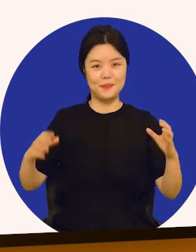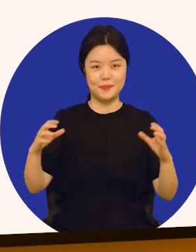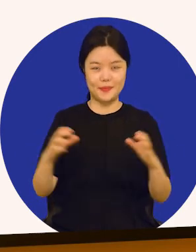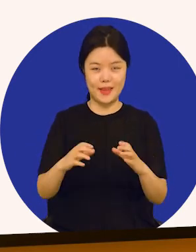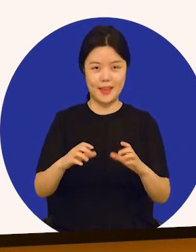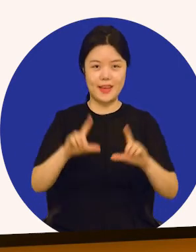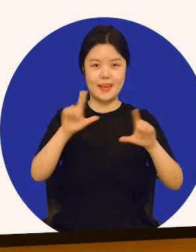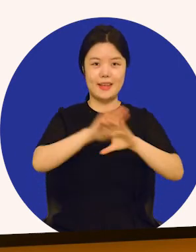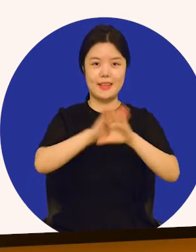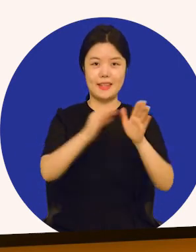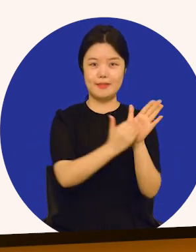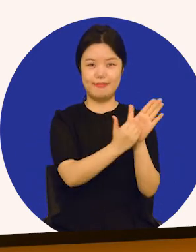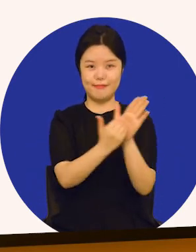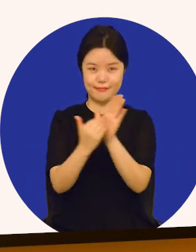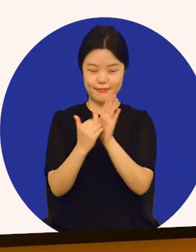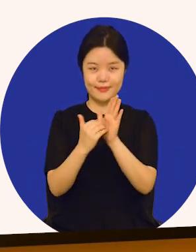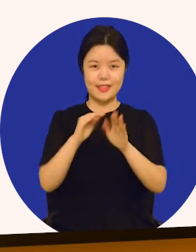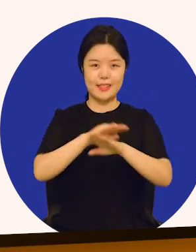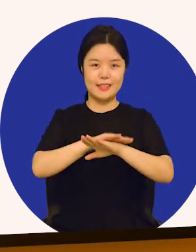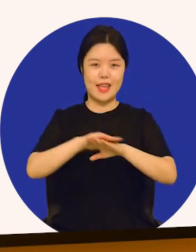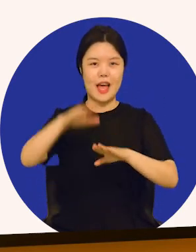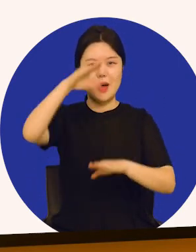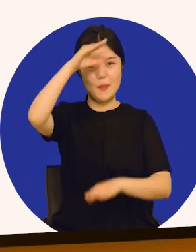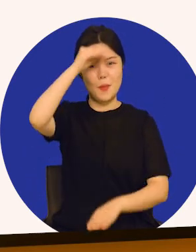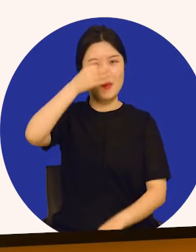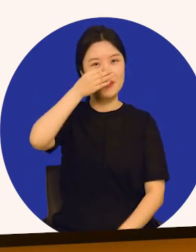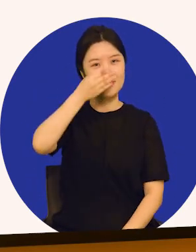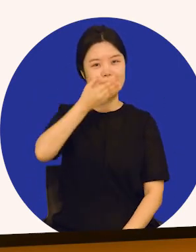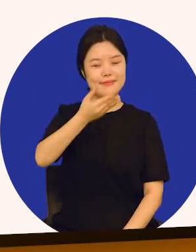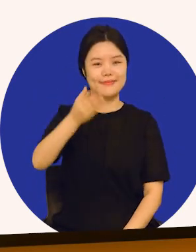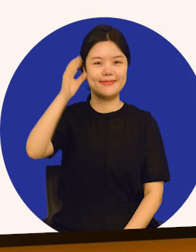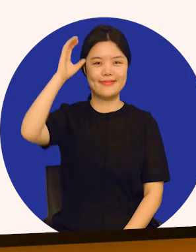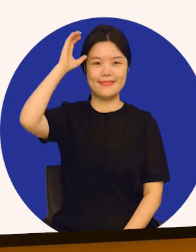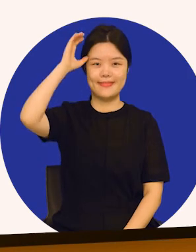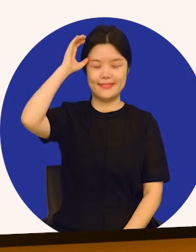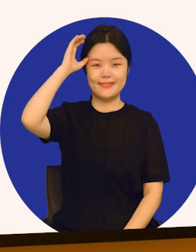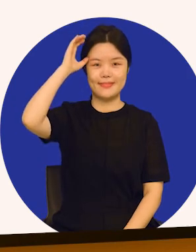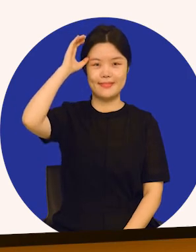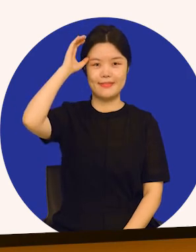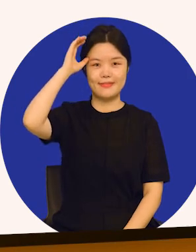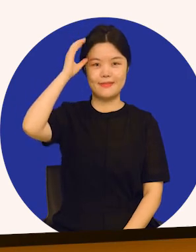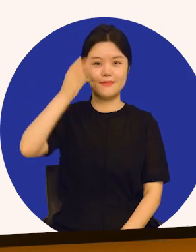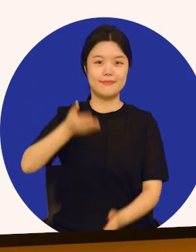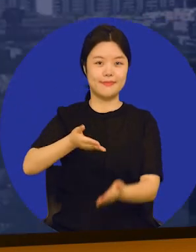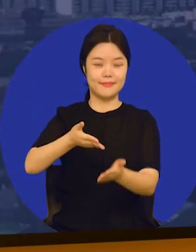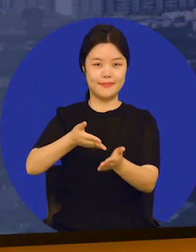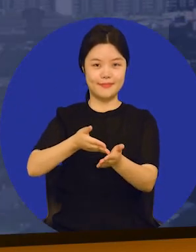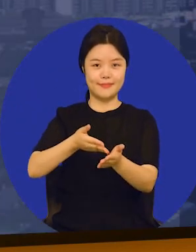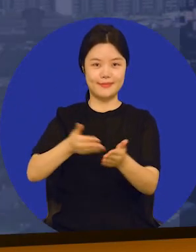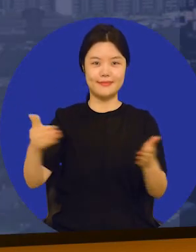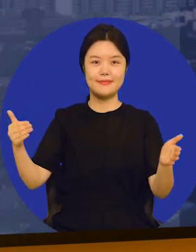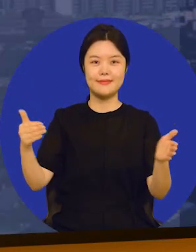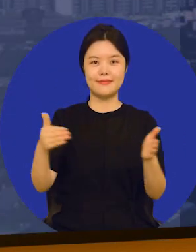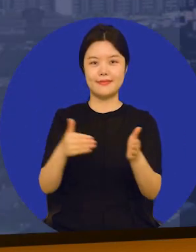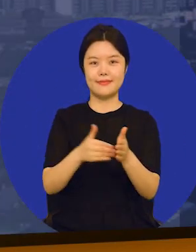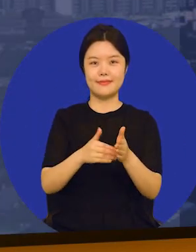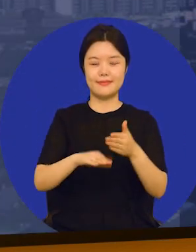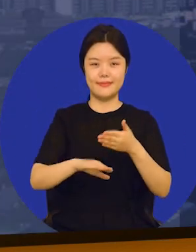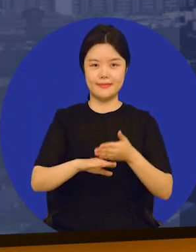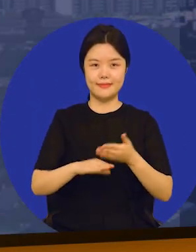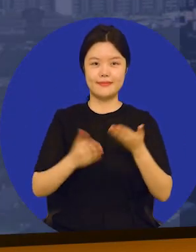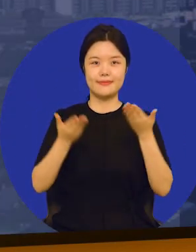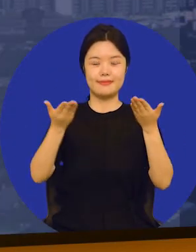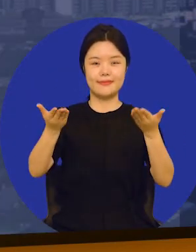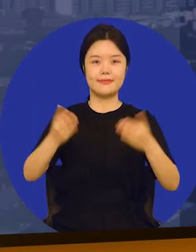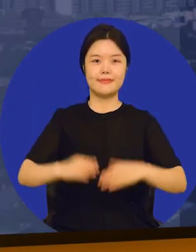더욱 합심 에 기우 위기대응 의 모범적인 지방 정보로 승승장구하게 기원 합니다 이상으로 위클리 광명